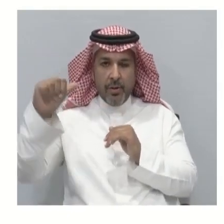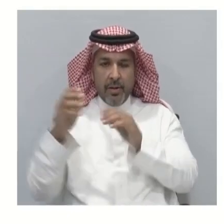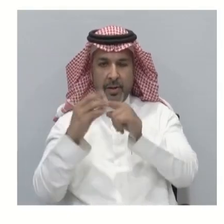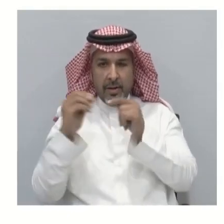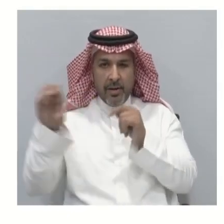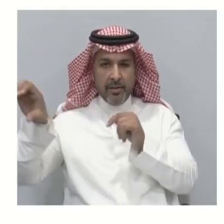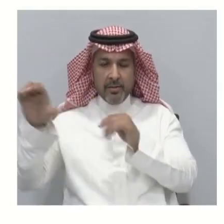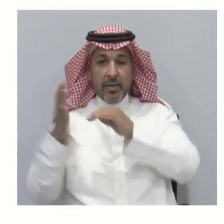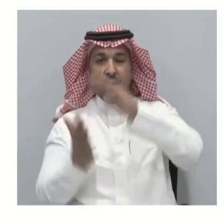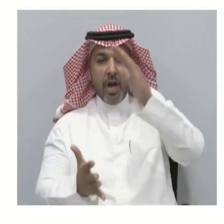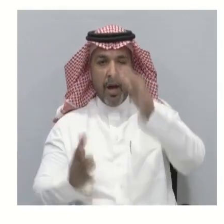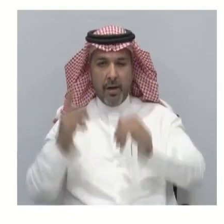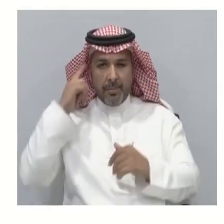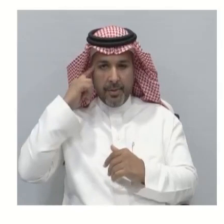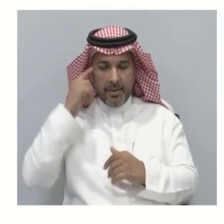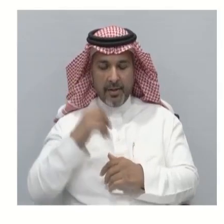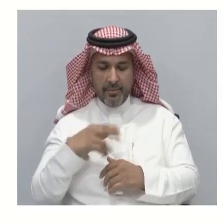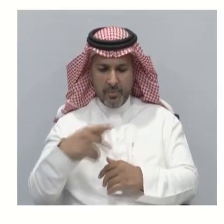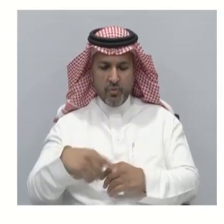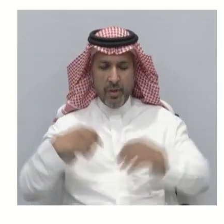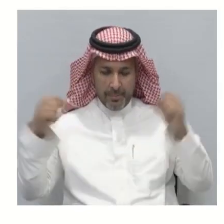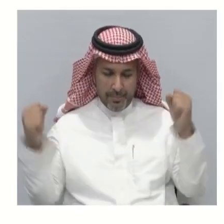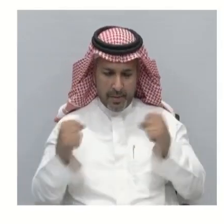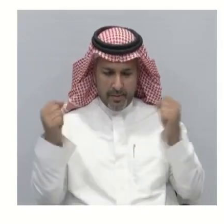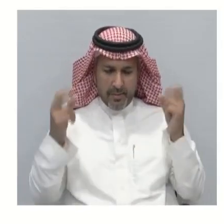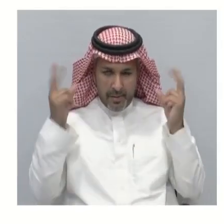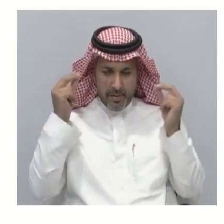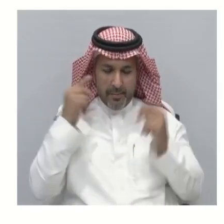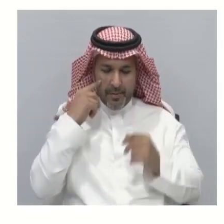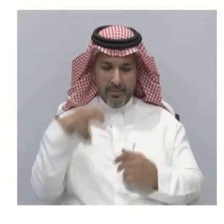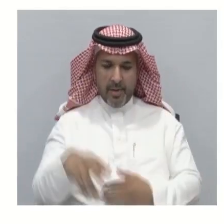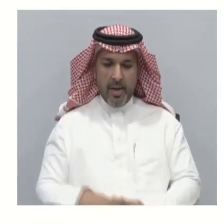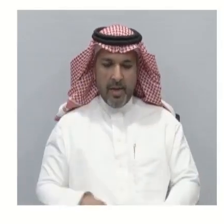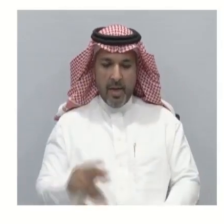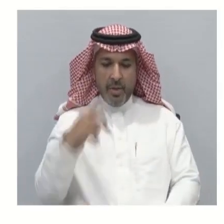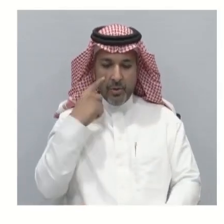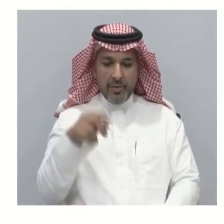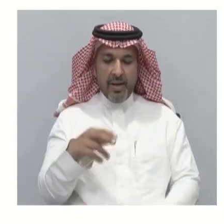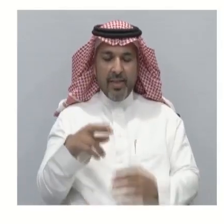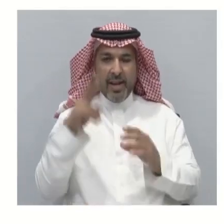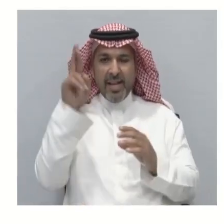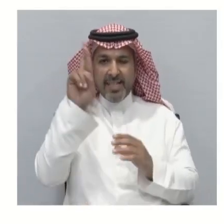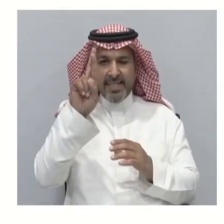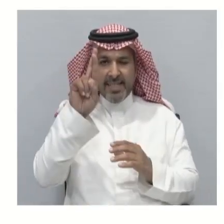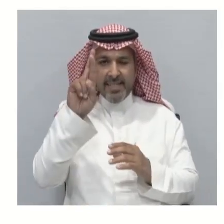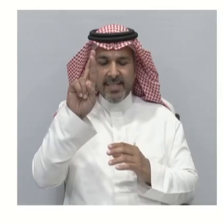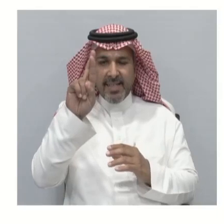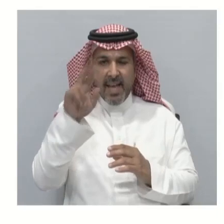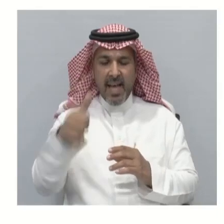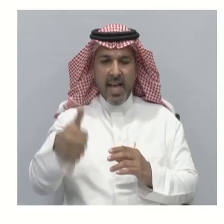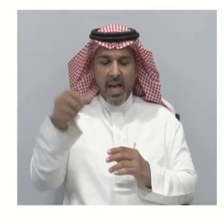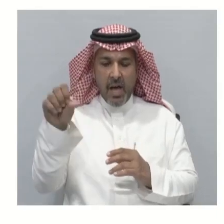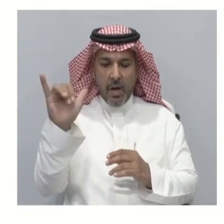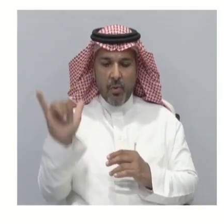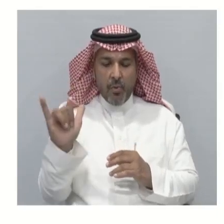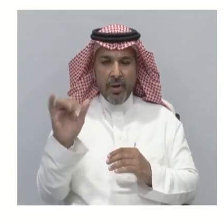الاعداد الحقيقيه اخذنا متباينه الزاويه الخارجيه ذكرنا انه قياس الزاويه الخارجيه لمثلث